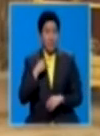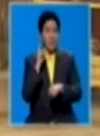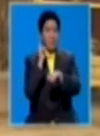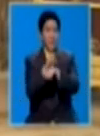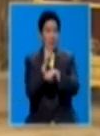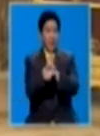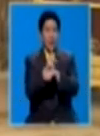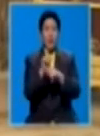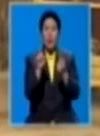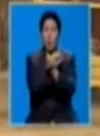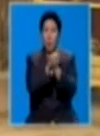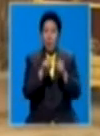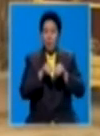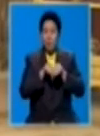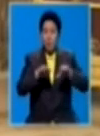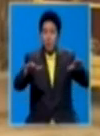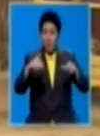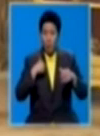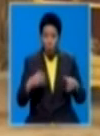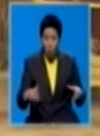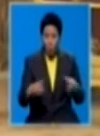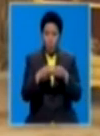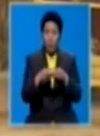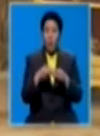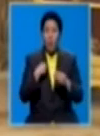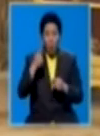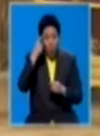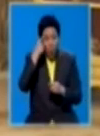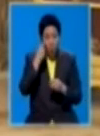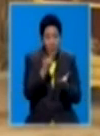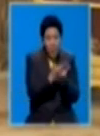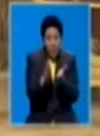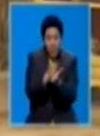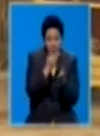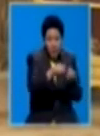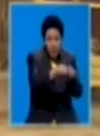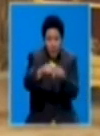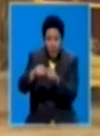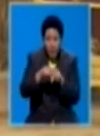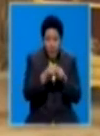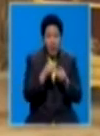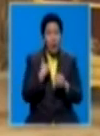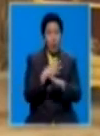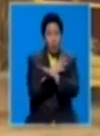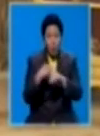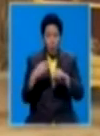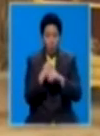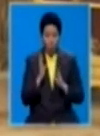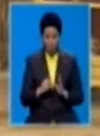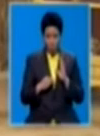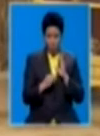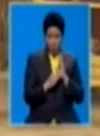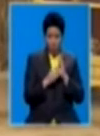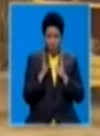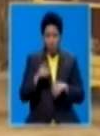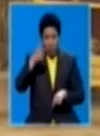ประโยชน์ในการประชาสัมพันธ์จัดตั้งกลุ่มเพื่อแลกเปลี่ยนความรู้ความคิดเห็นระหว่างชาวนากับคนกรุงอีกด้วย ผมท